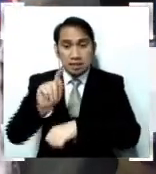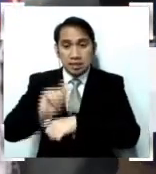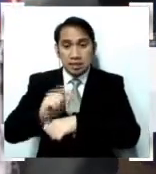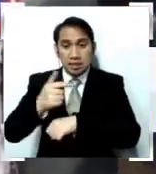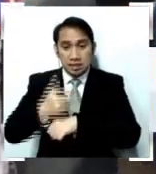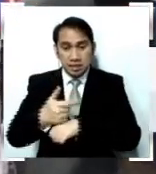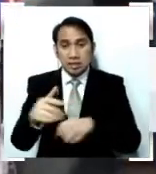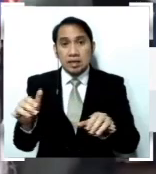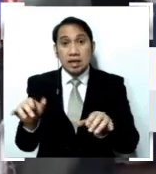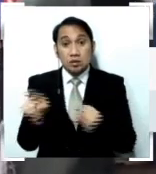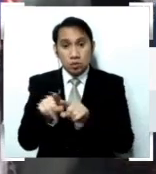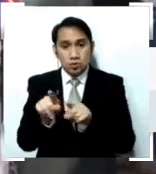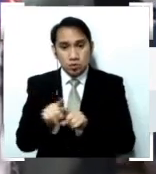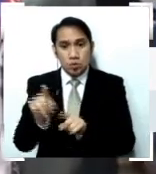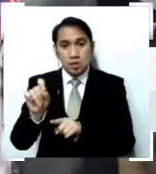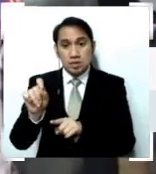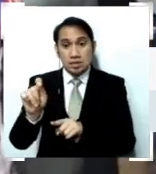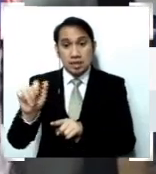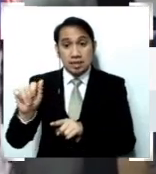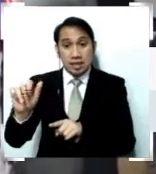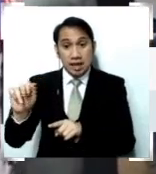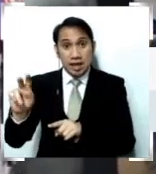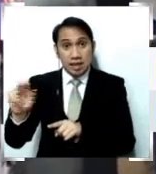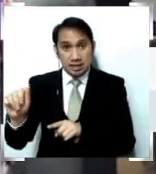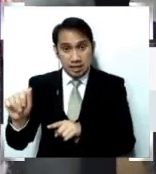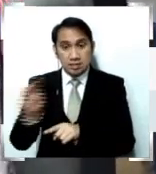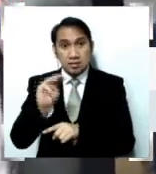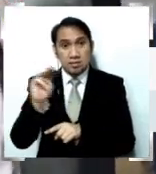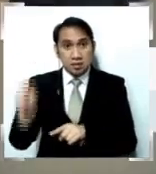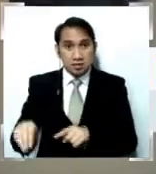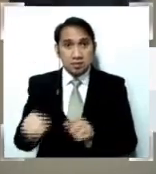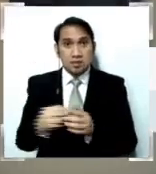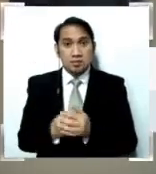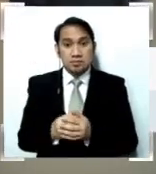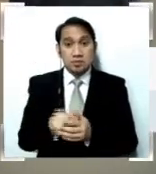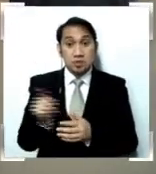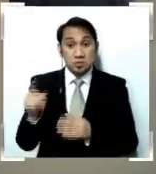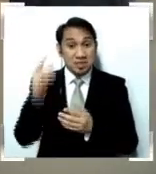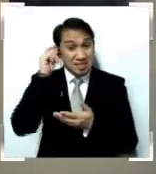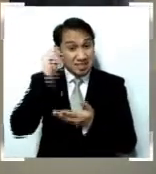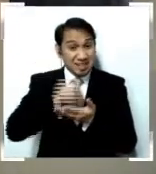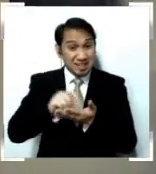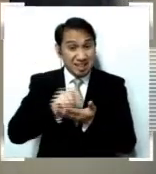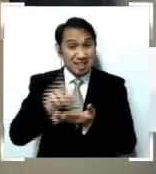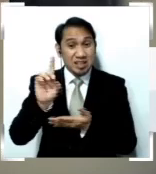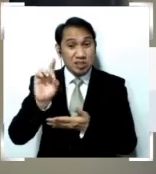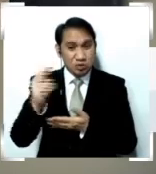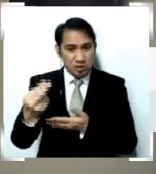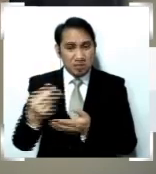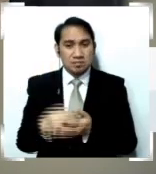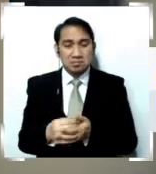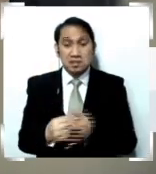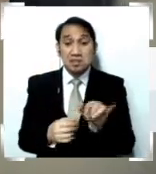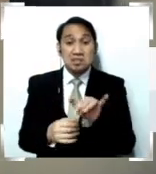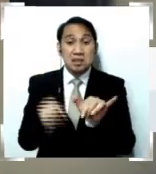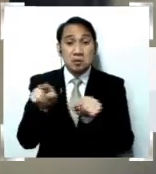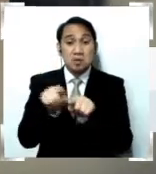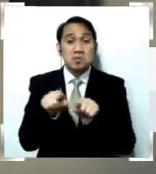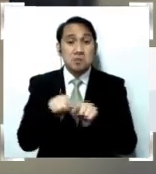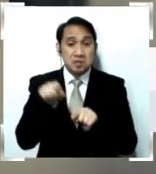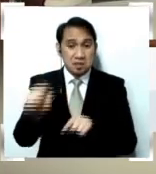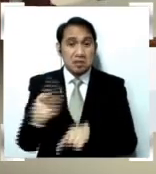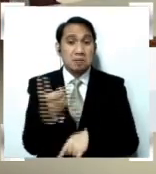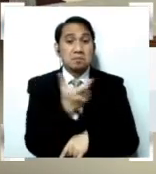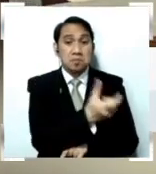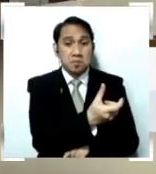Maynila, kung saan naging vaccinator si Health Secretary Francisco Duque III. Siya rin ang nagbakuna kagabi kay Pangulong Duterte. Made in